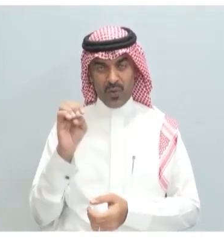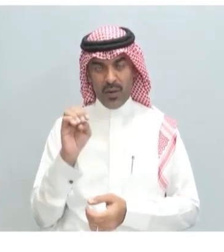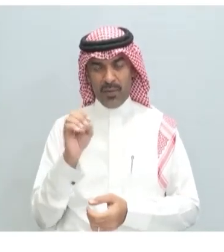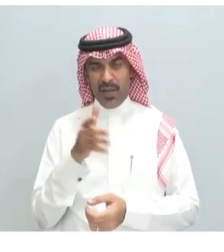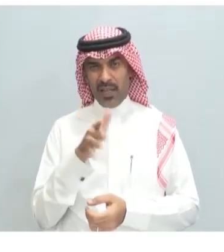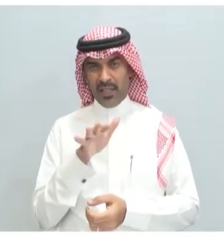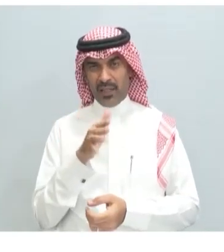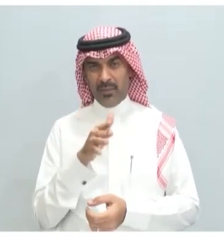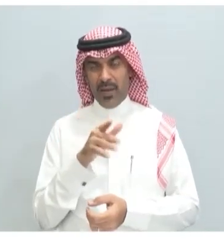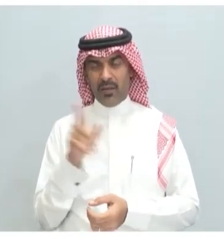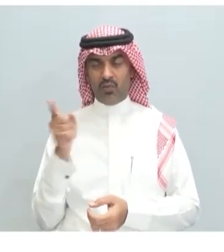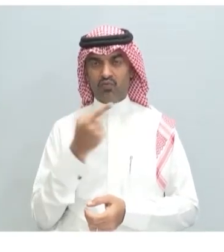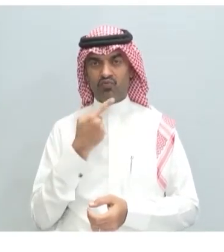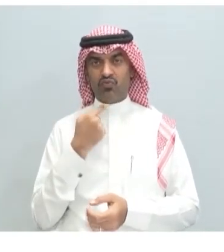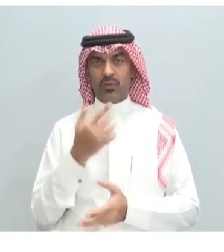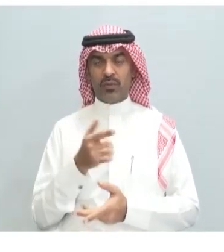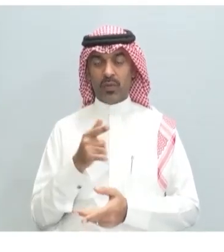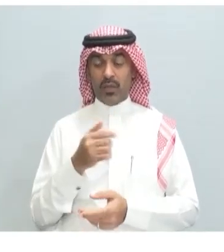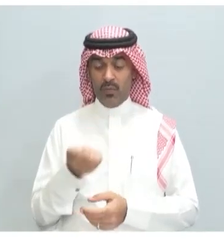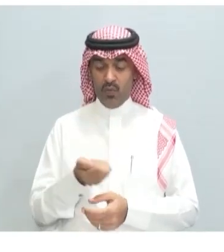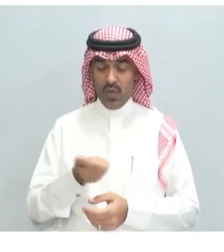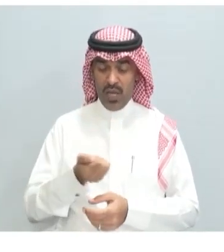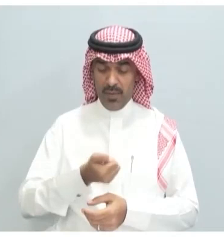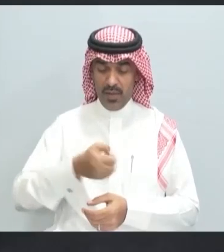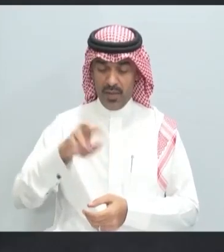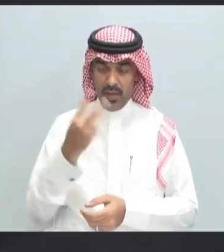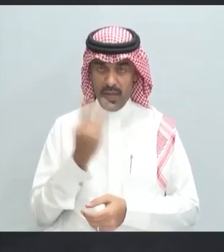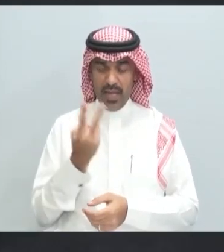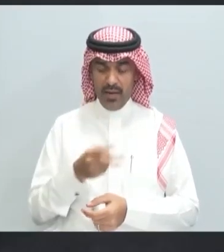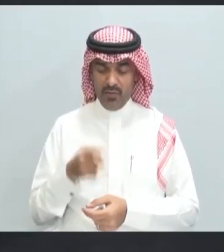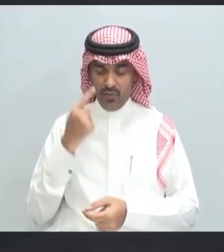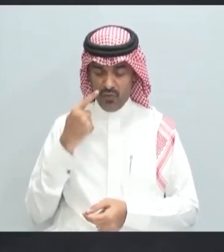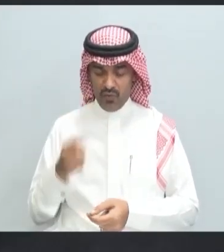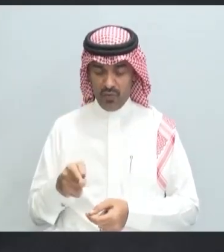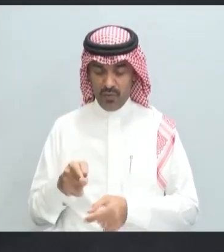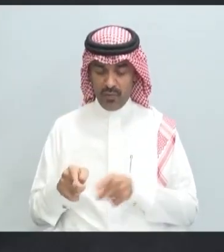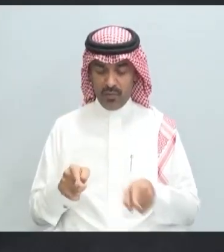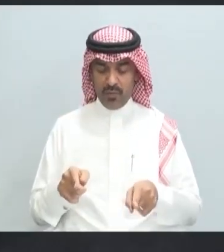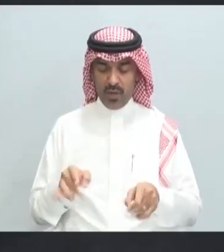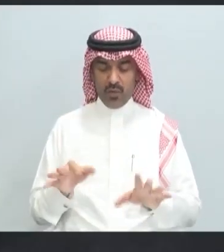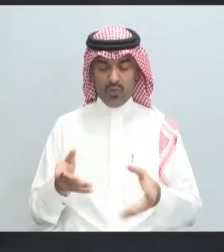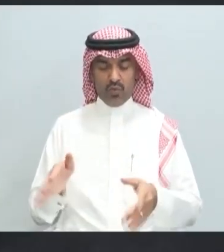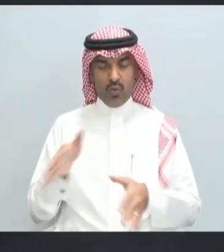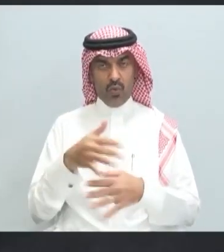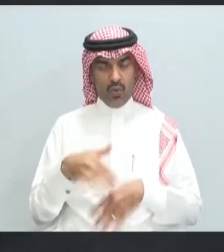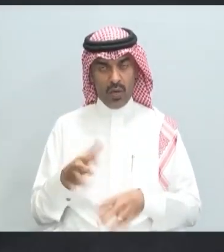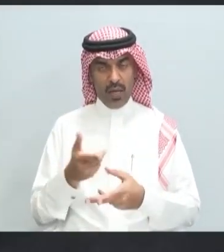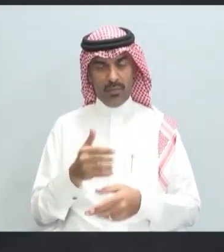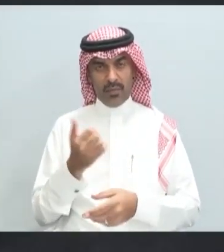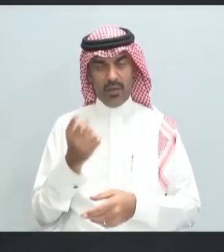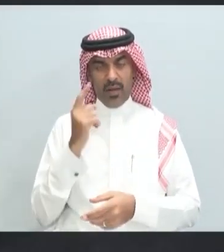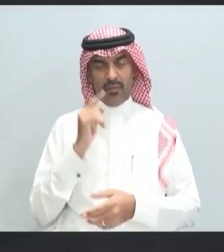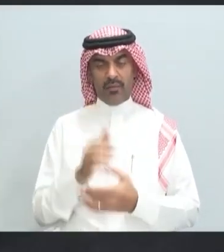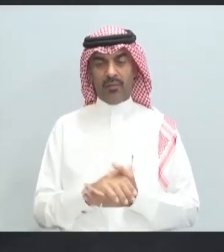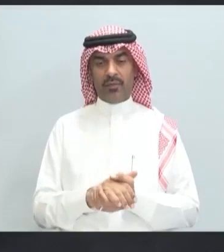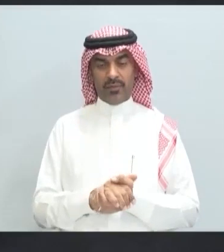مال المطلوب اذا اذا رمي مكعبين متمايزين يجب علي اني اشوف الحالات الموجوده هل في بينها تقاطع